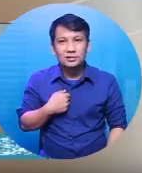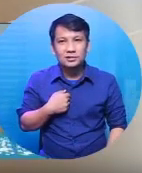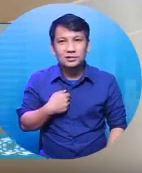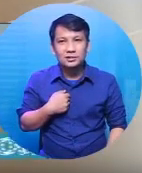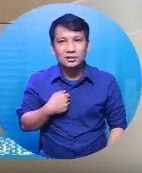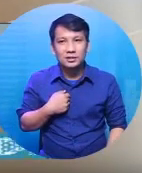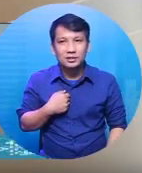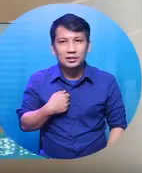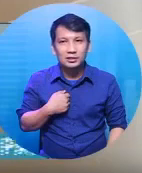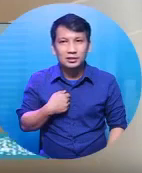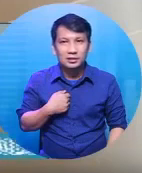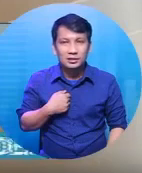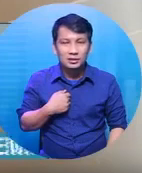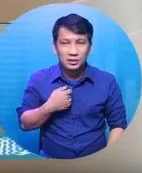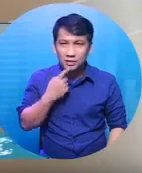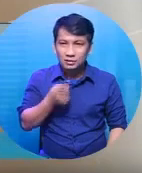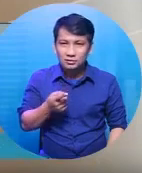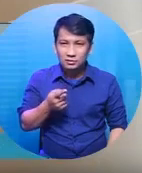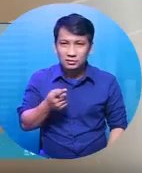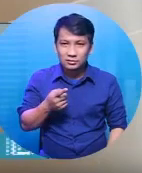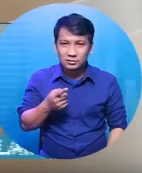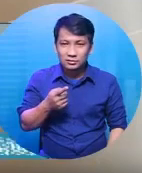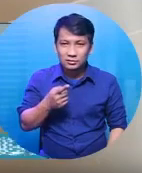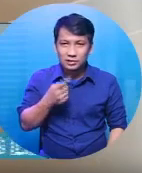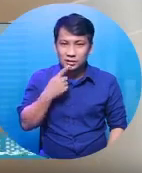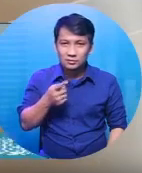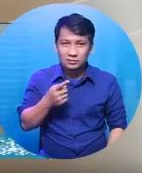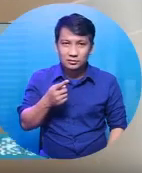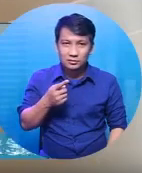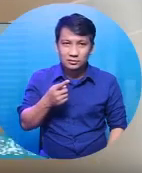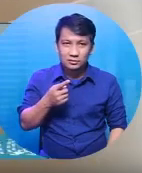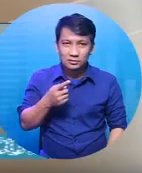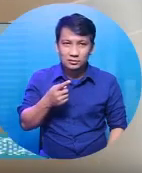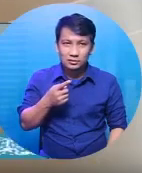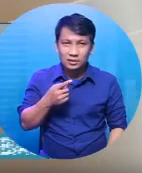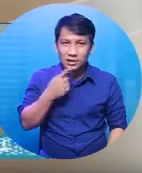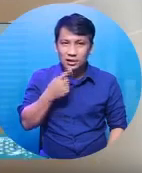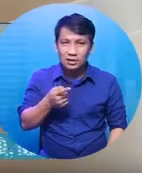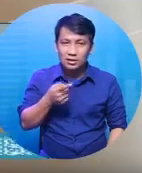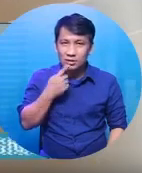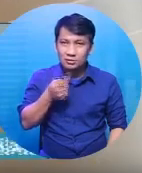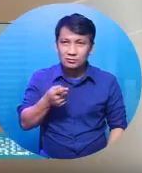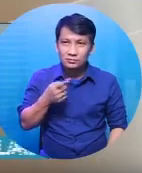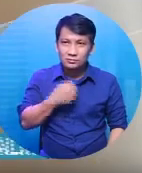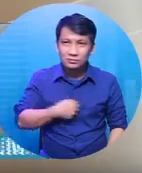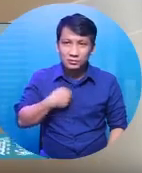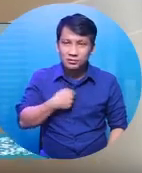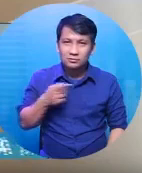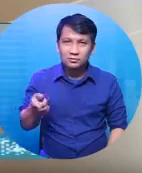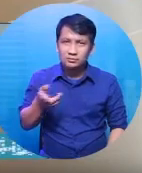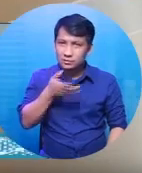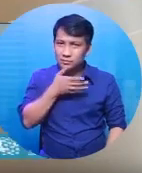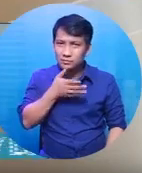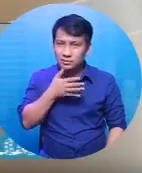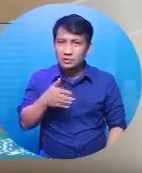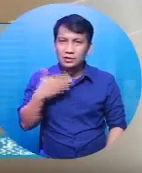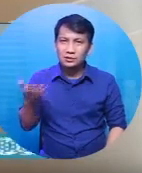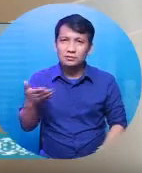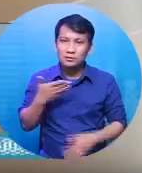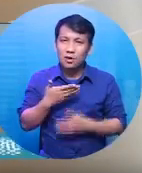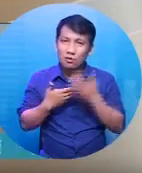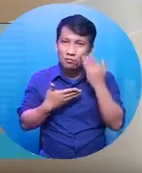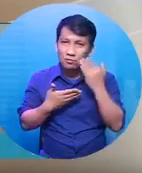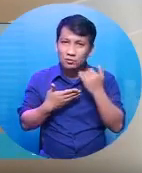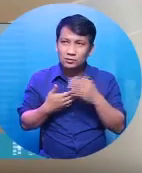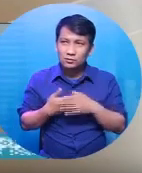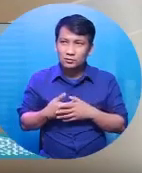Kung ganun ka magsalita na ikaw ay humihingi ng pabor sa anak mo, dapat mahinaong kayo, Nay. Dapat medyo pakumbaba kayo kahit na kayo nanay. Okay? Kasi, Nay...